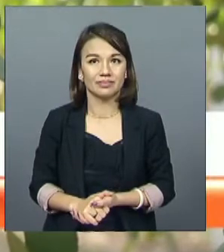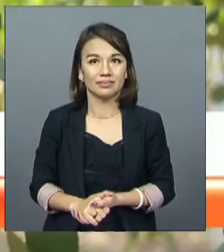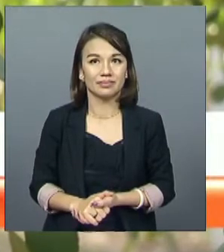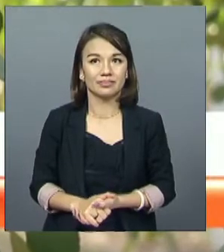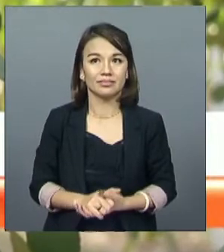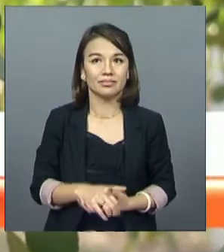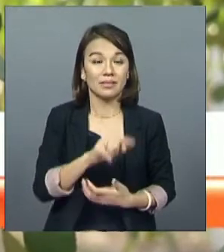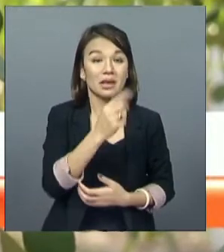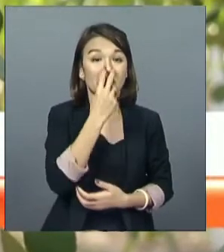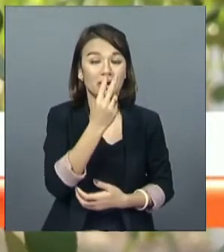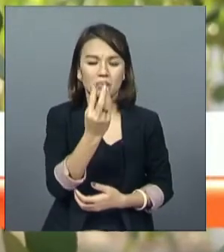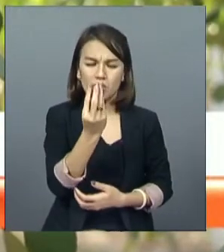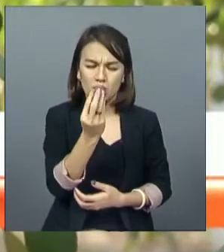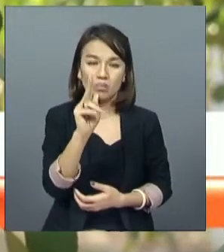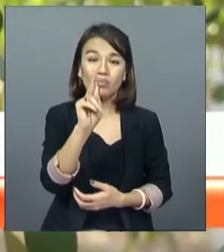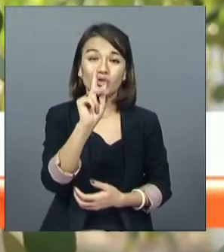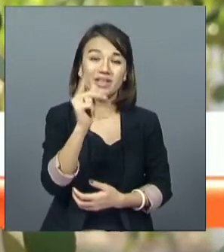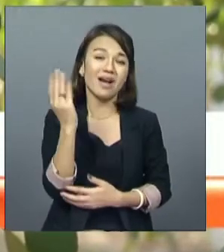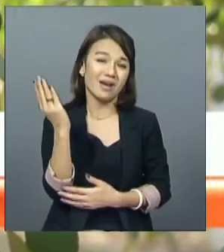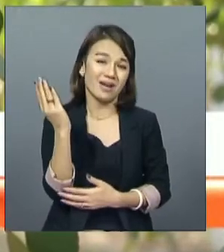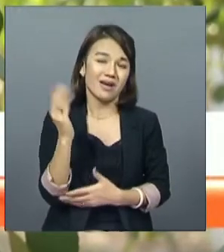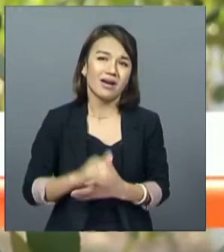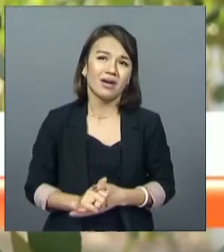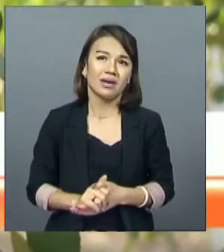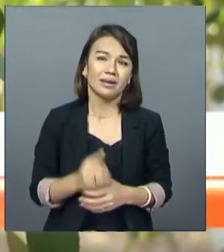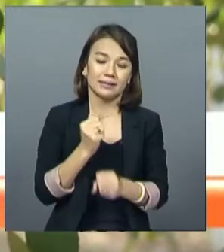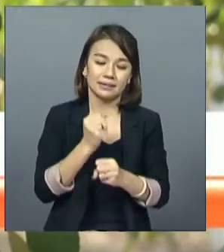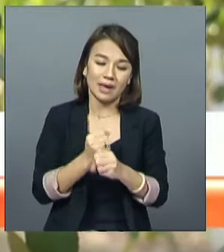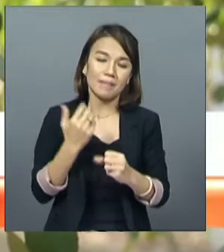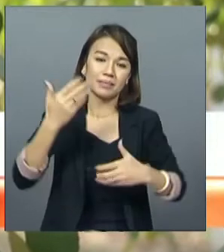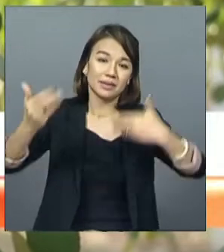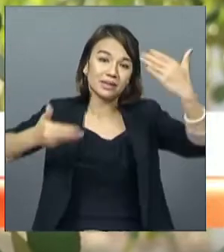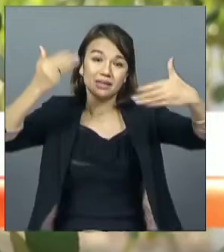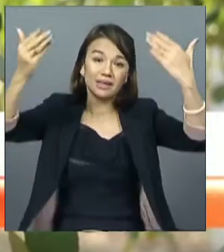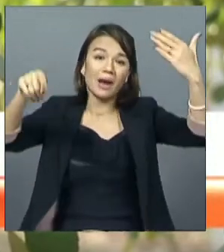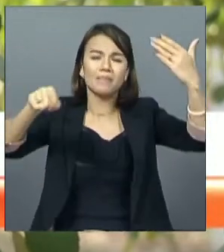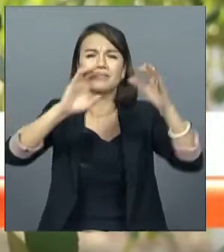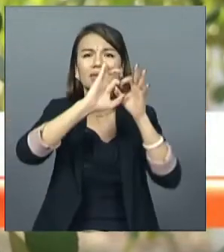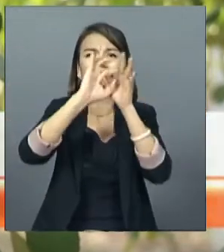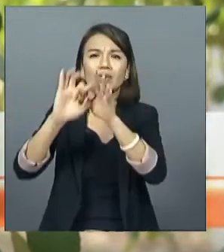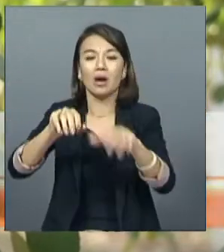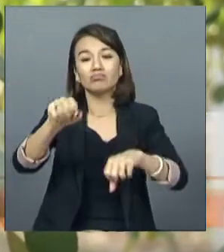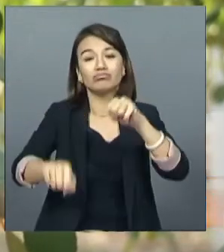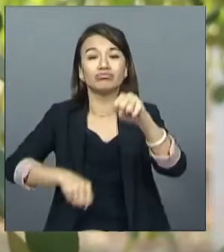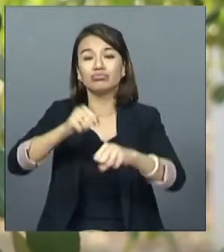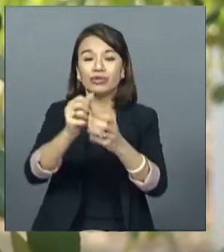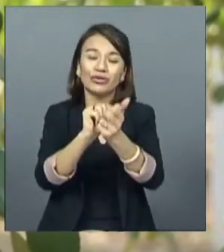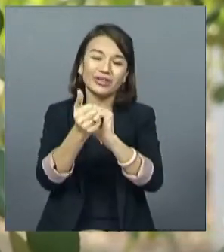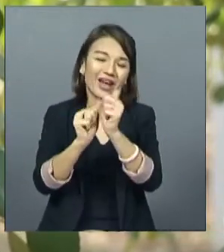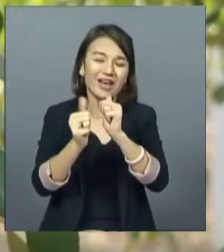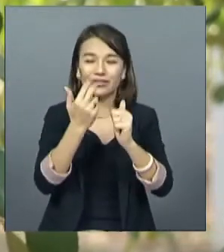สวนพุทรานะคะแล้วก็มีกิจกรรมจุ๊บรถแลนลี่นะคะที่จะเชิญชวนนักท่องเที่ยวนะคะได้ม